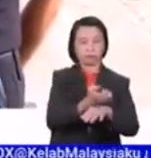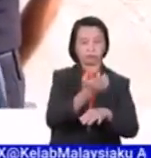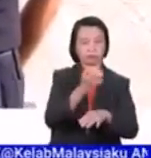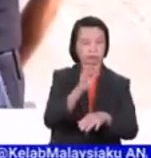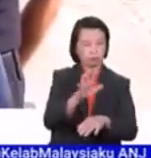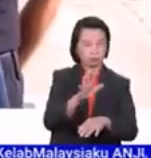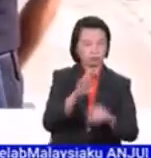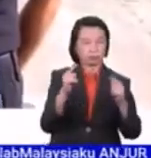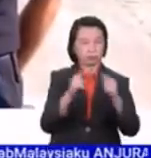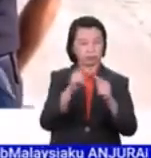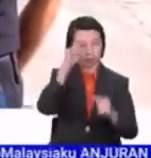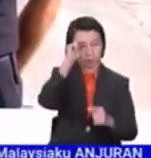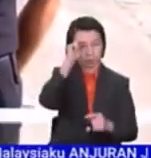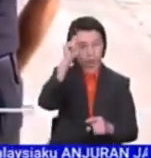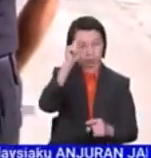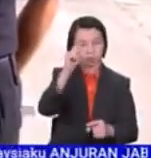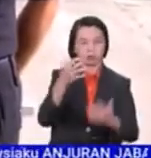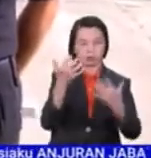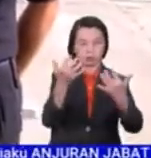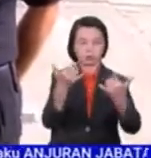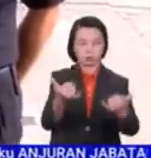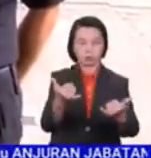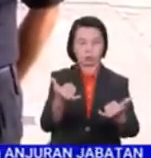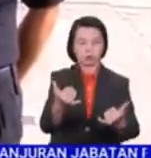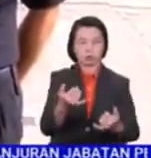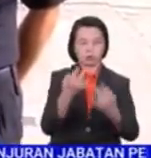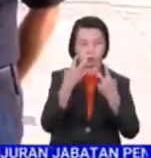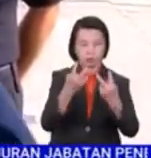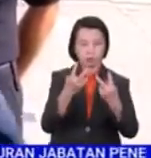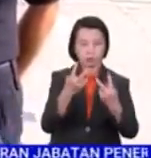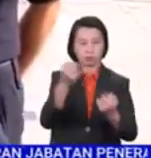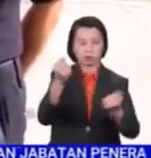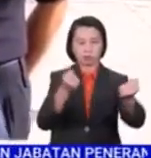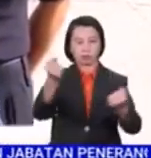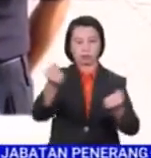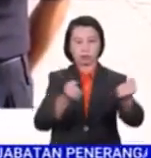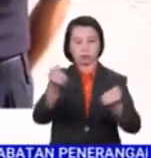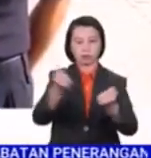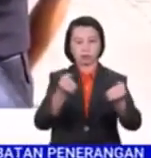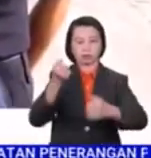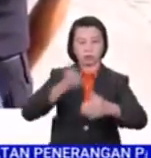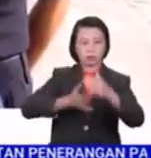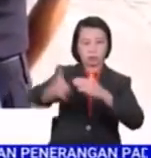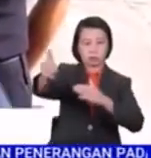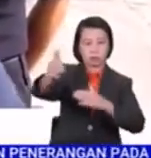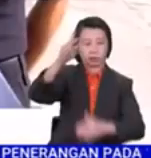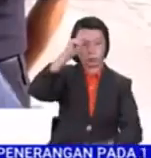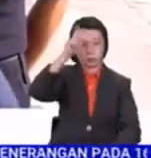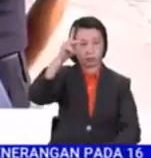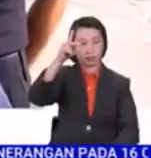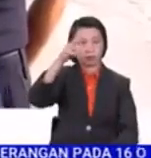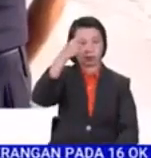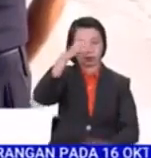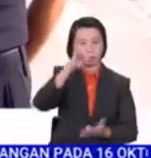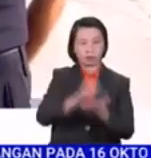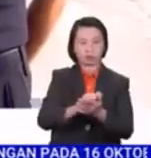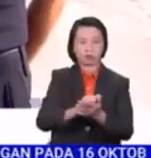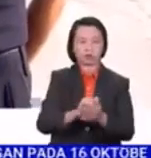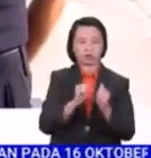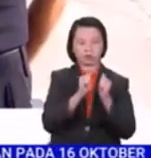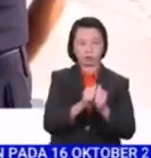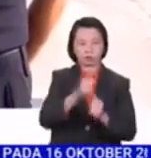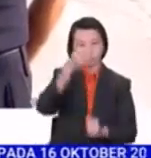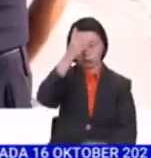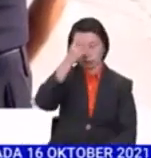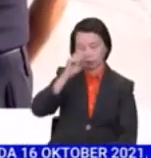yaitu Terengganu dan ketika ini hadapan saksikan sendiri kendaraannya yang memasuki Kelantan jadi itu itu kita terus bersama